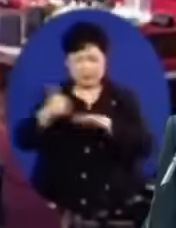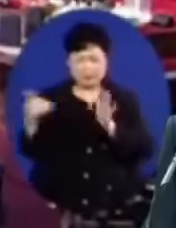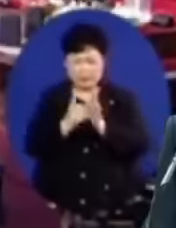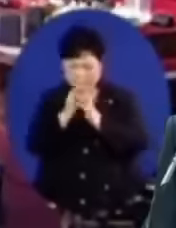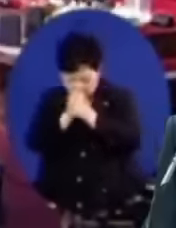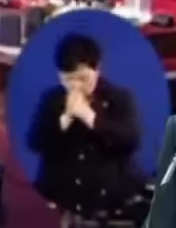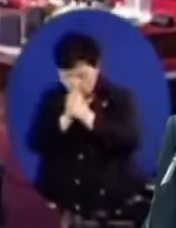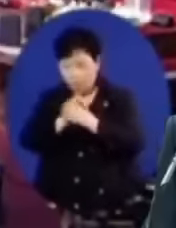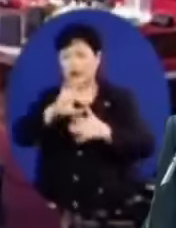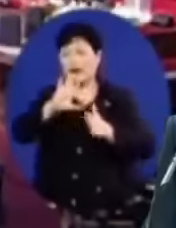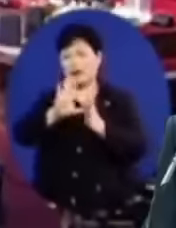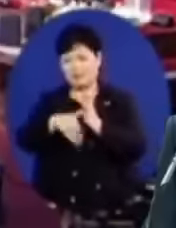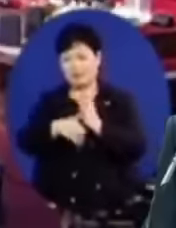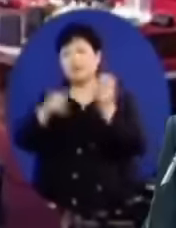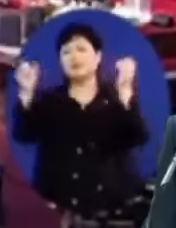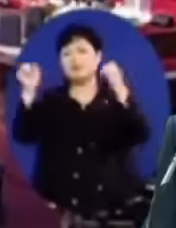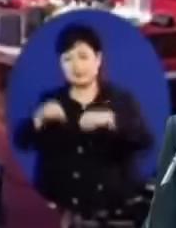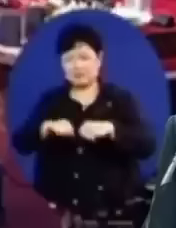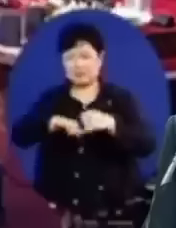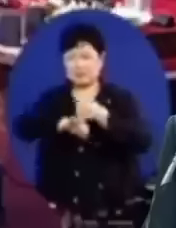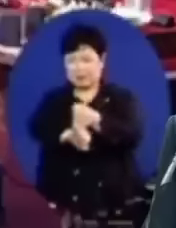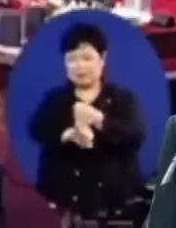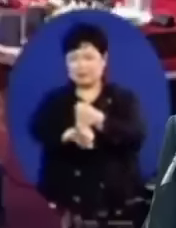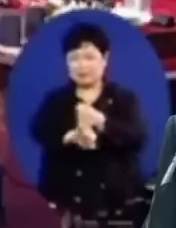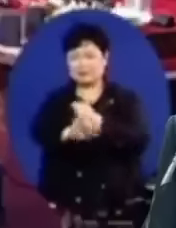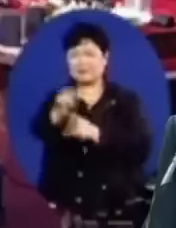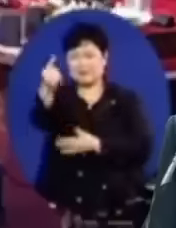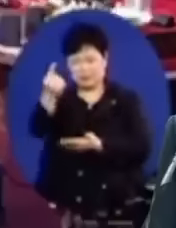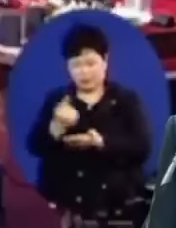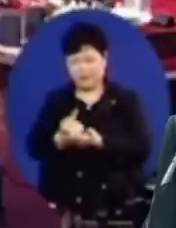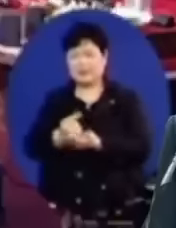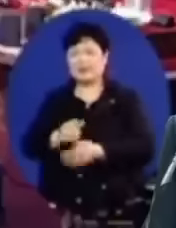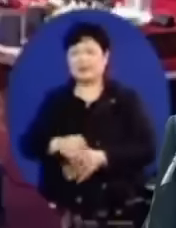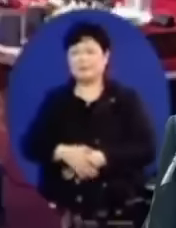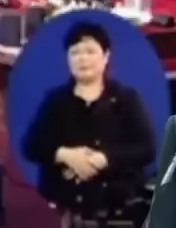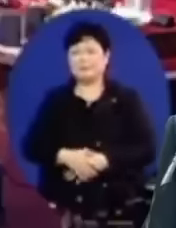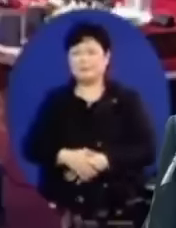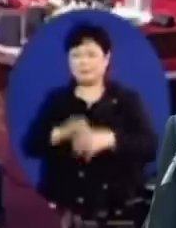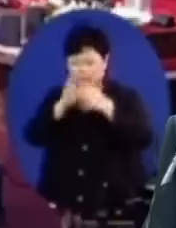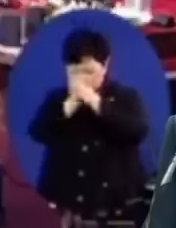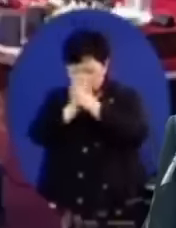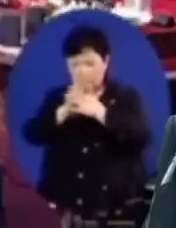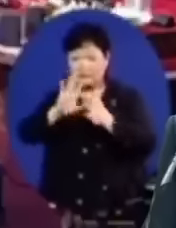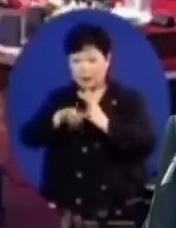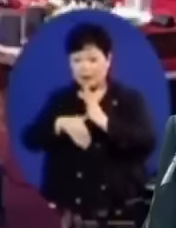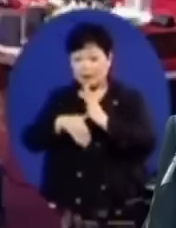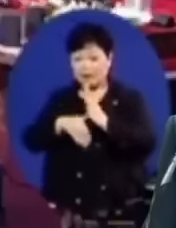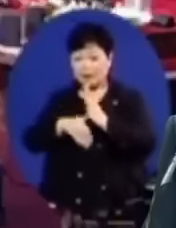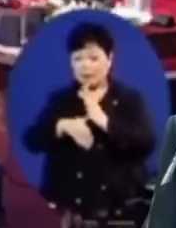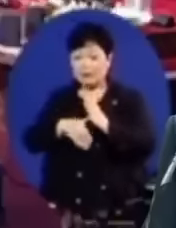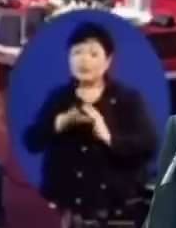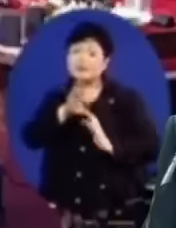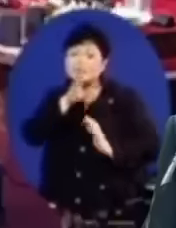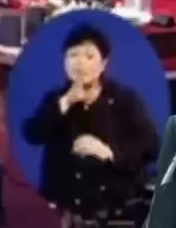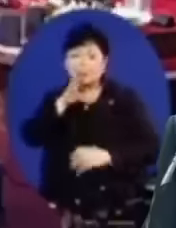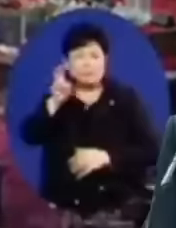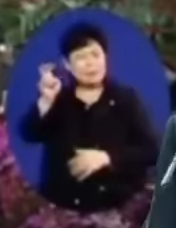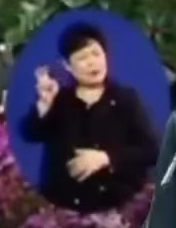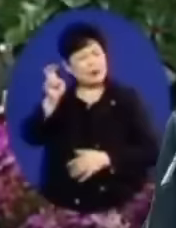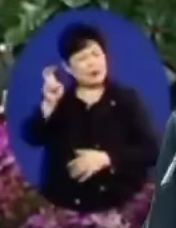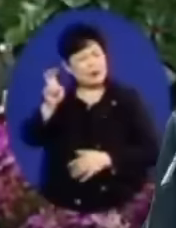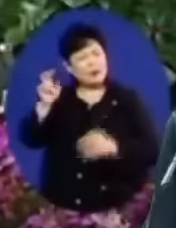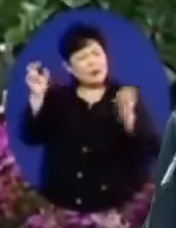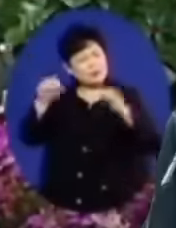때 응답은 반드시 다가오는 것입니다. 기도할 때 과연 이게